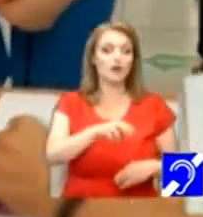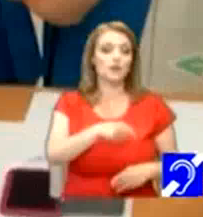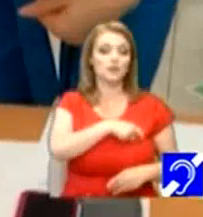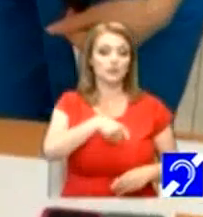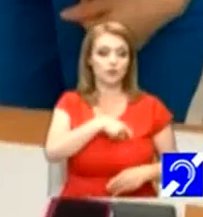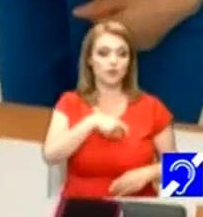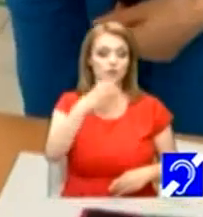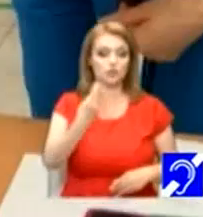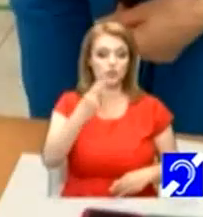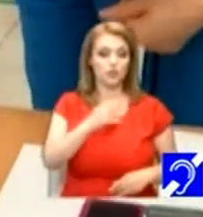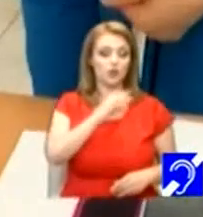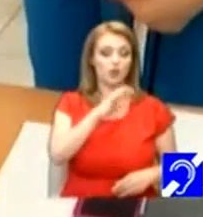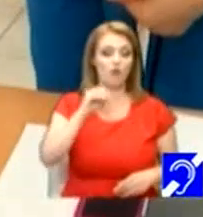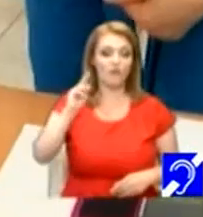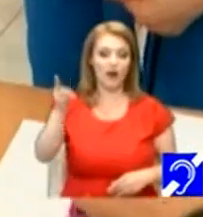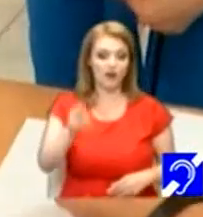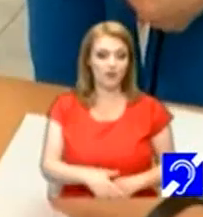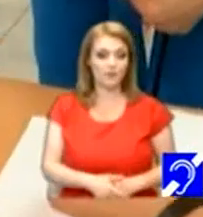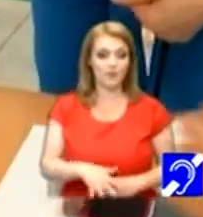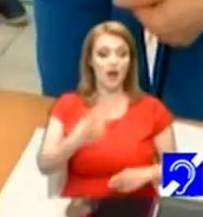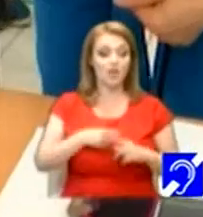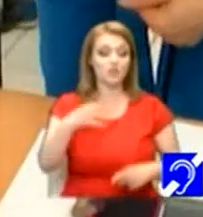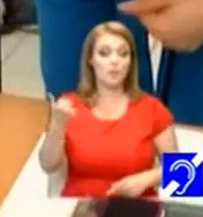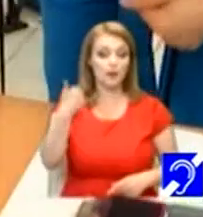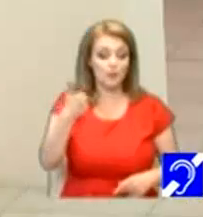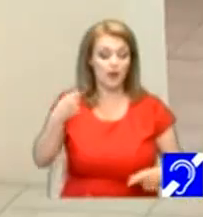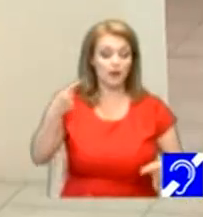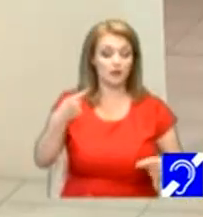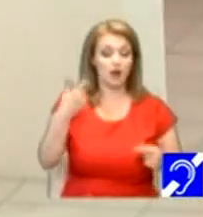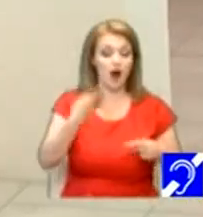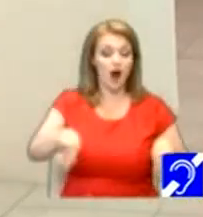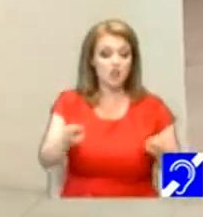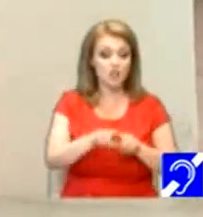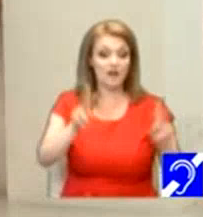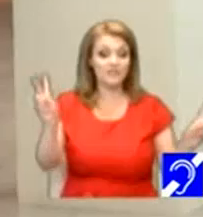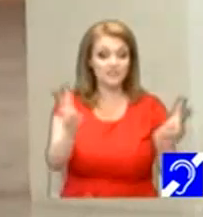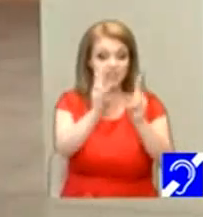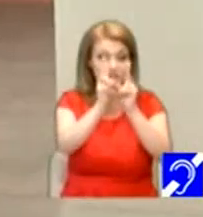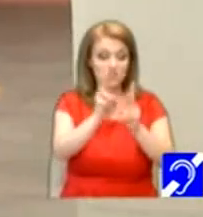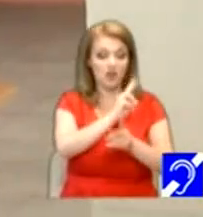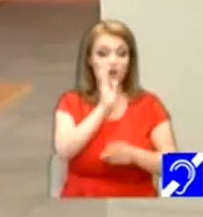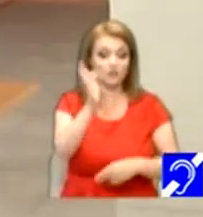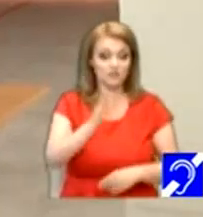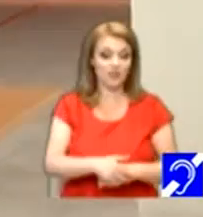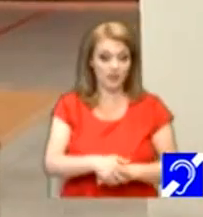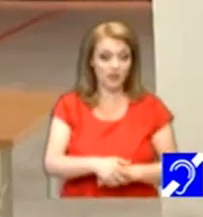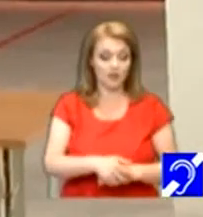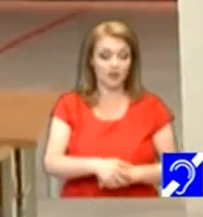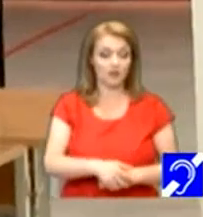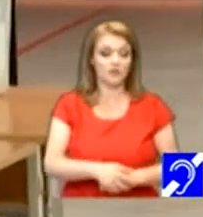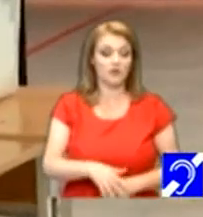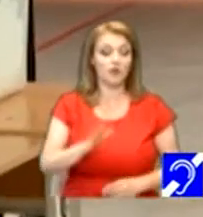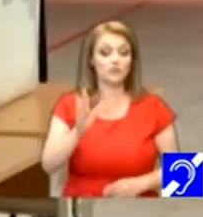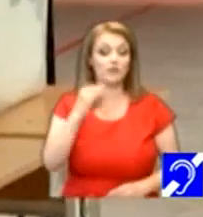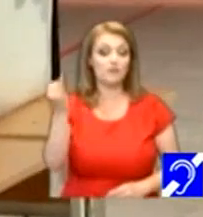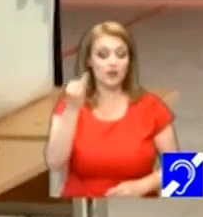PSRM Grigore Novac. Deci o avanpremieră a confruntării pe care o vom vedea în noul legislativ și este